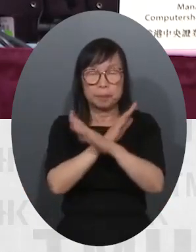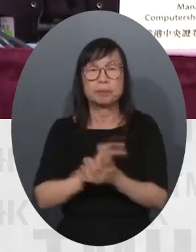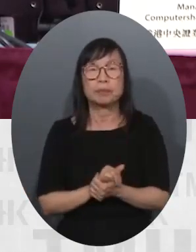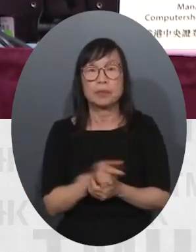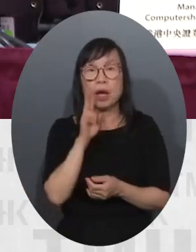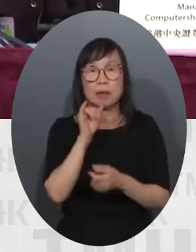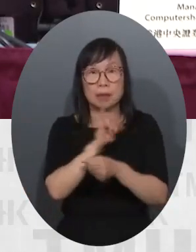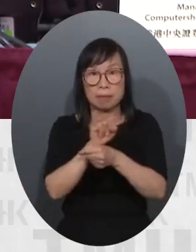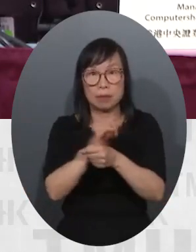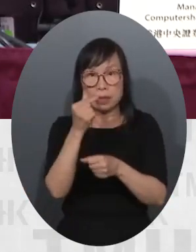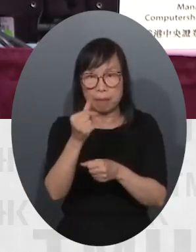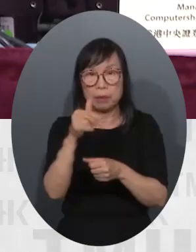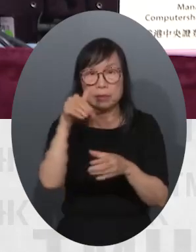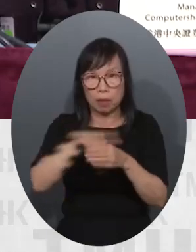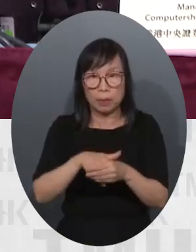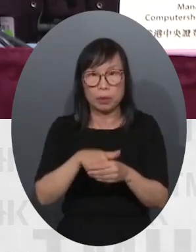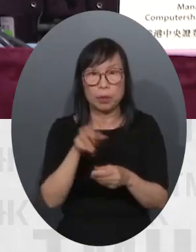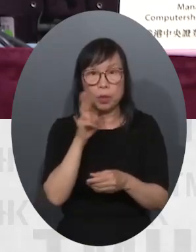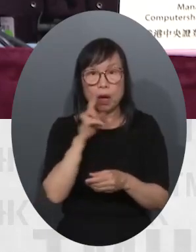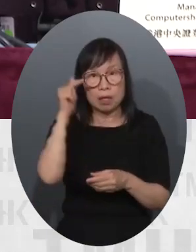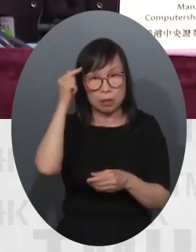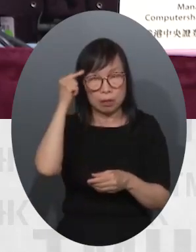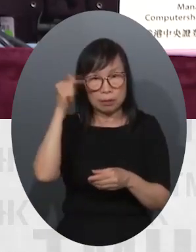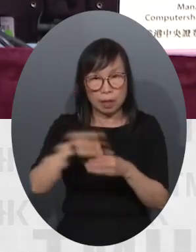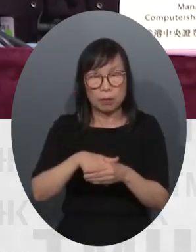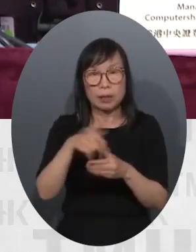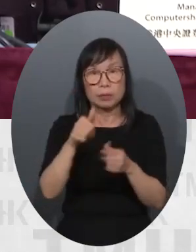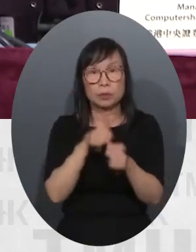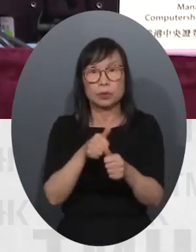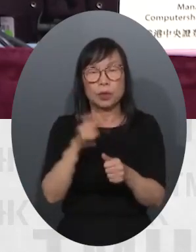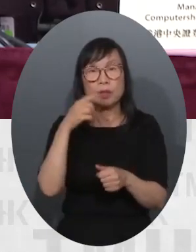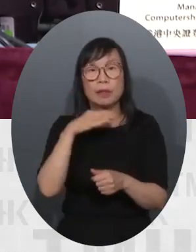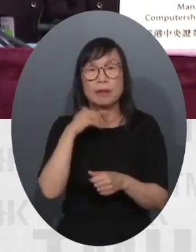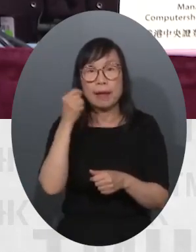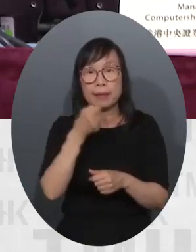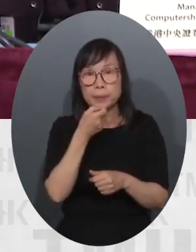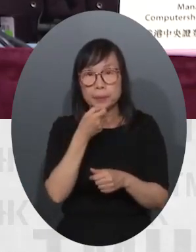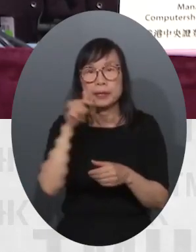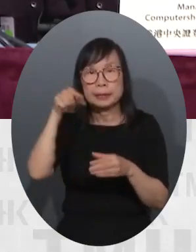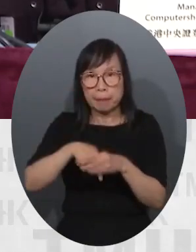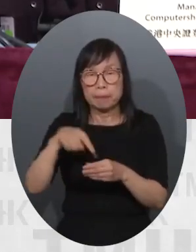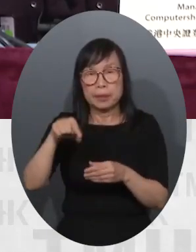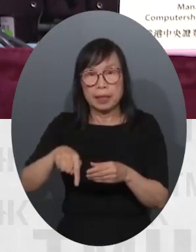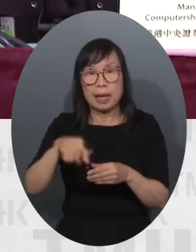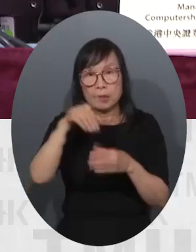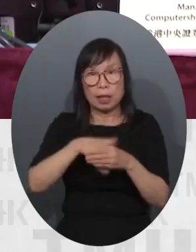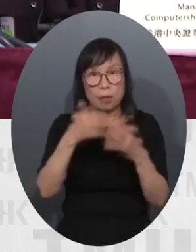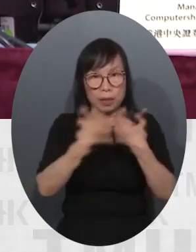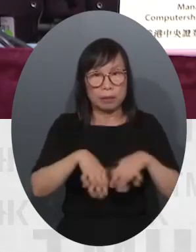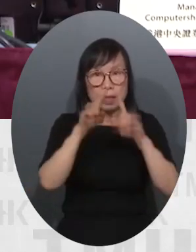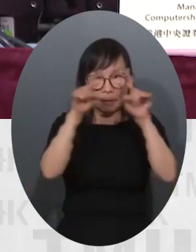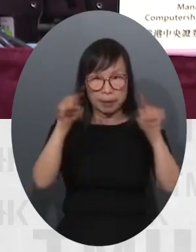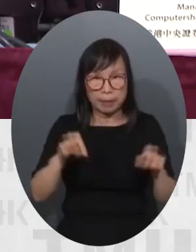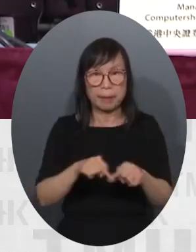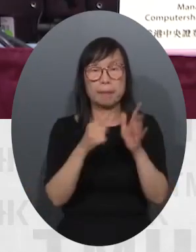有十秒時間進行投票，如果你想投票，請根據你的意願按一下正確的掣。你的投票機屏幕上應